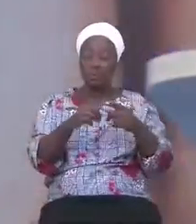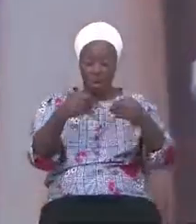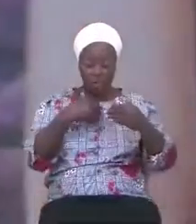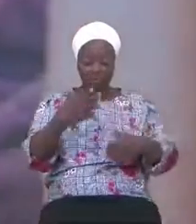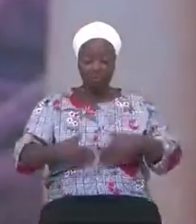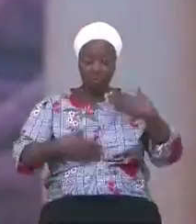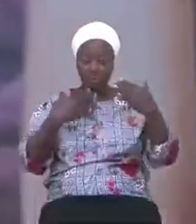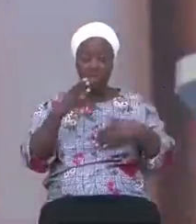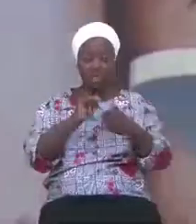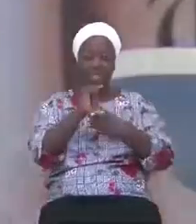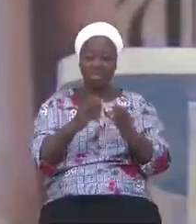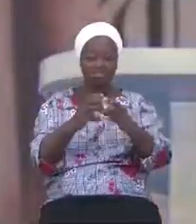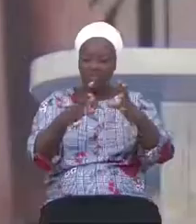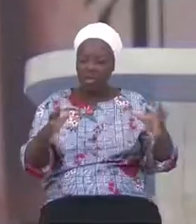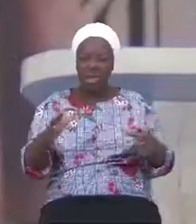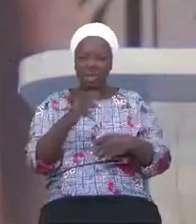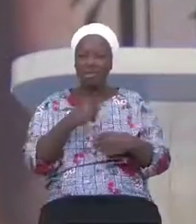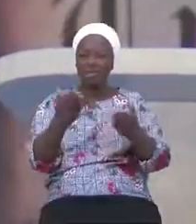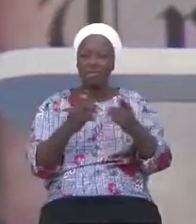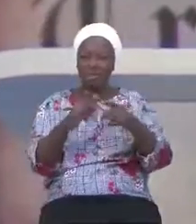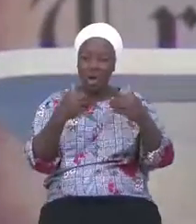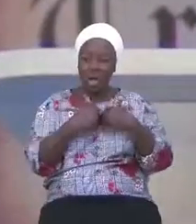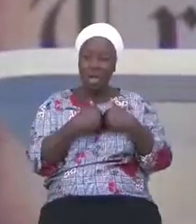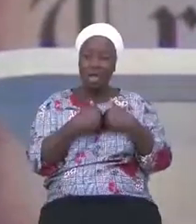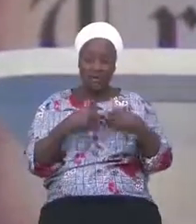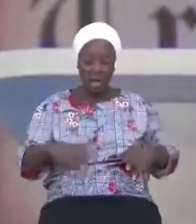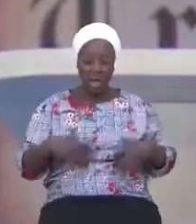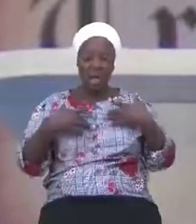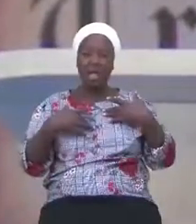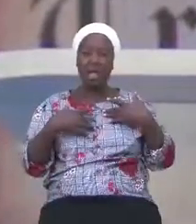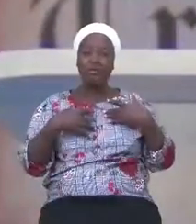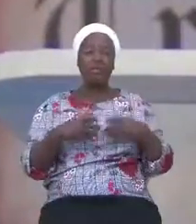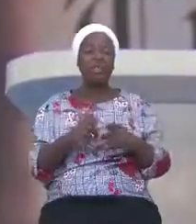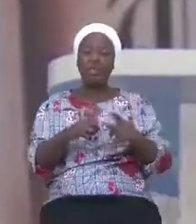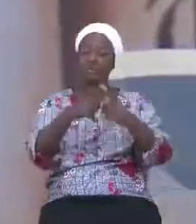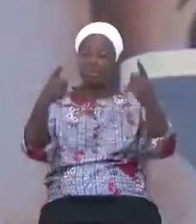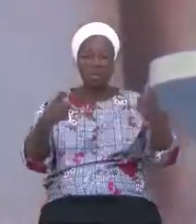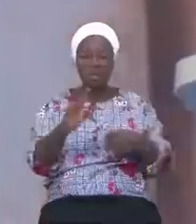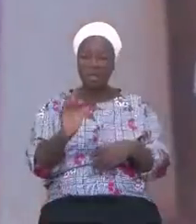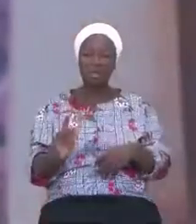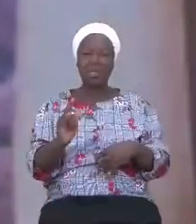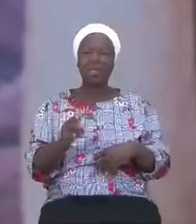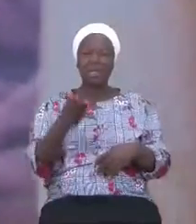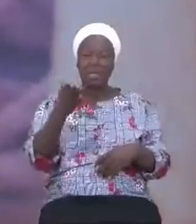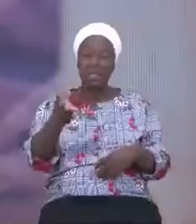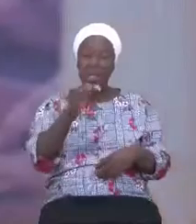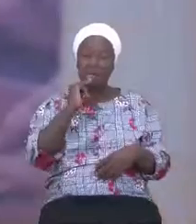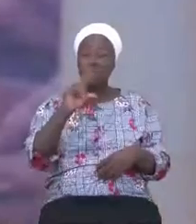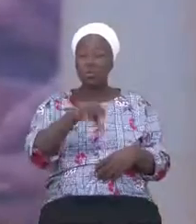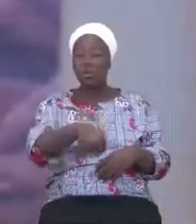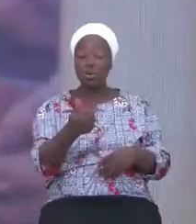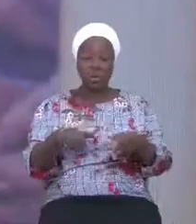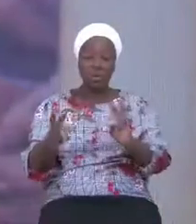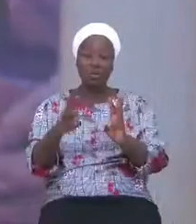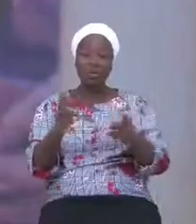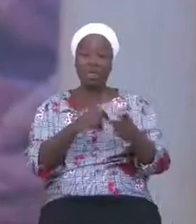joie inexprimable, si tu veux avoir la vie, une vie incommensurable, il n'y a pas d'autre